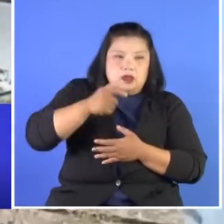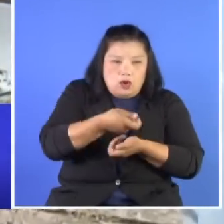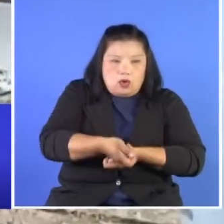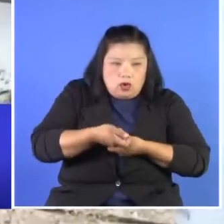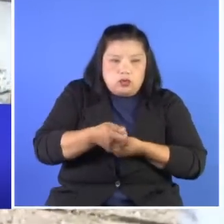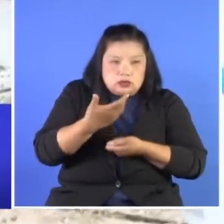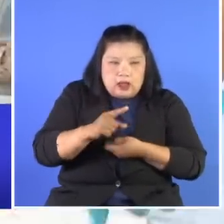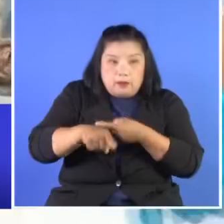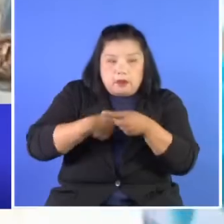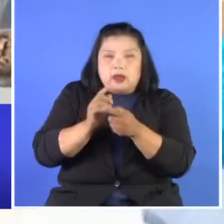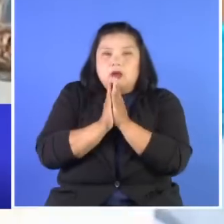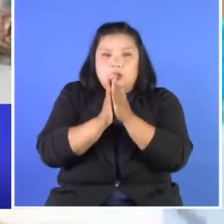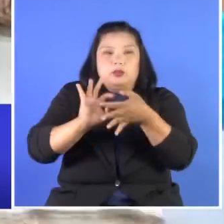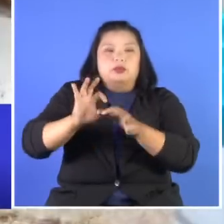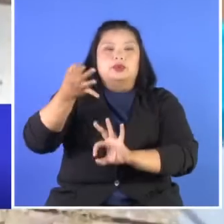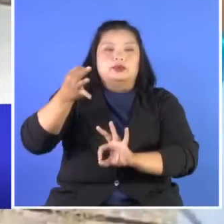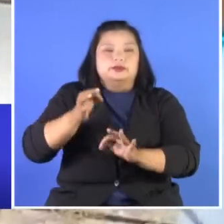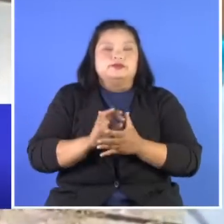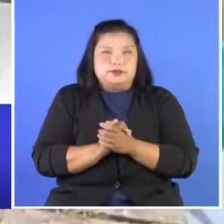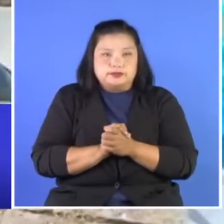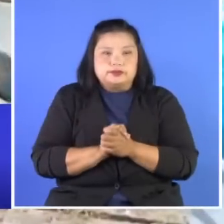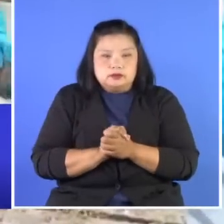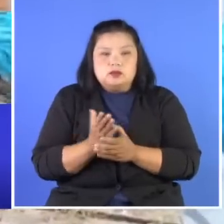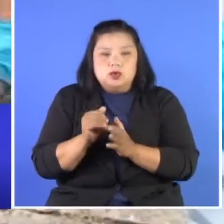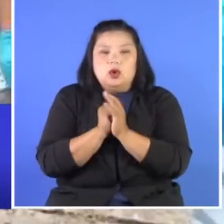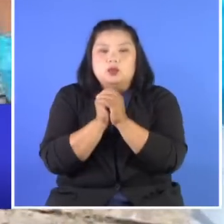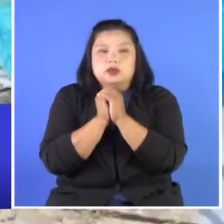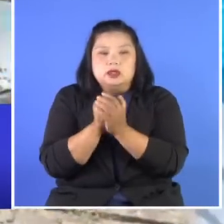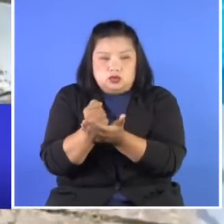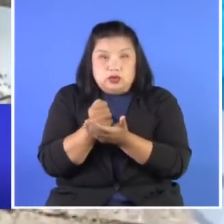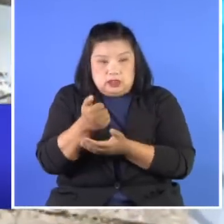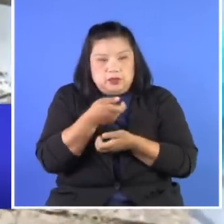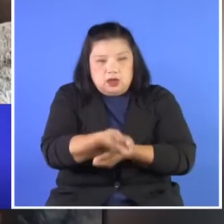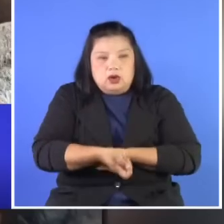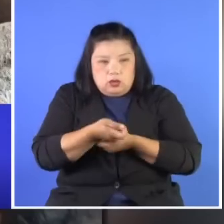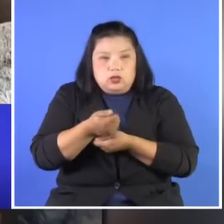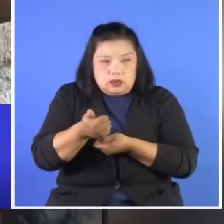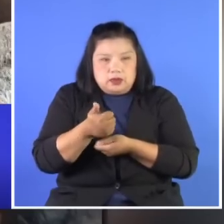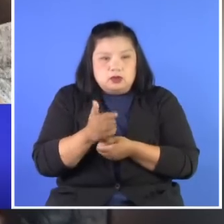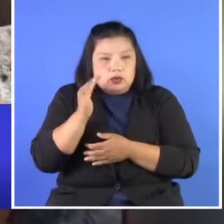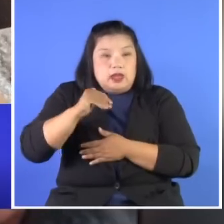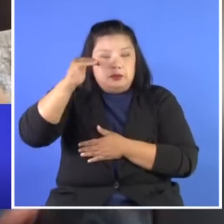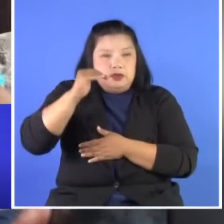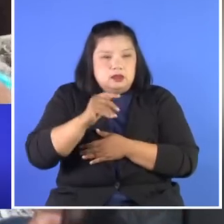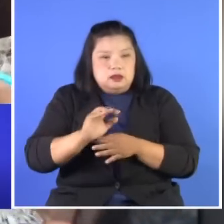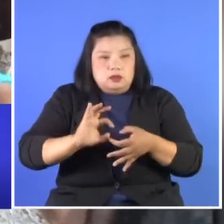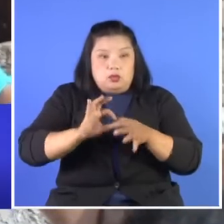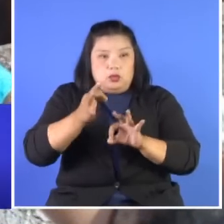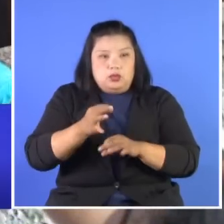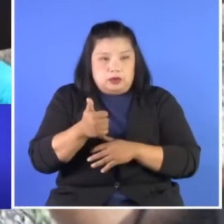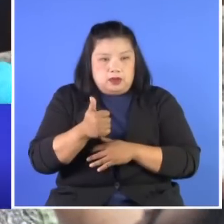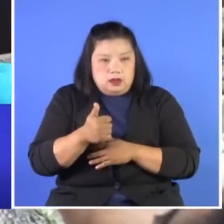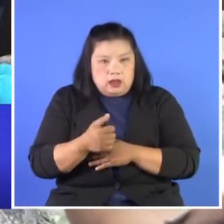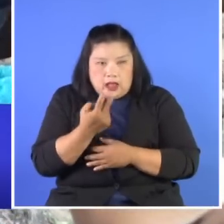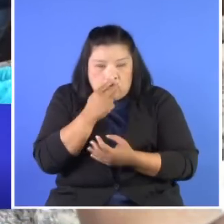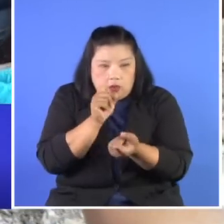จะนำไปทำพิธีชาวปณกิจว่าอย่างนั้นก็เลยประสานมูลนิธิเนี่ยไปขุดช่วยขุดนำร่างพี่ชายออกมาปรากฏว่าหน่วย